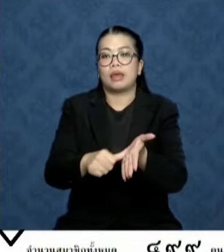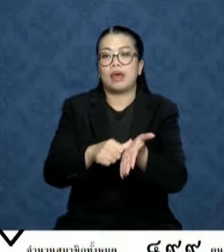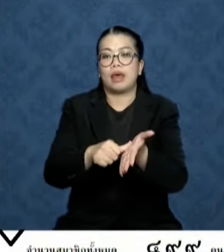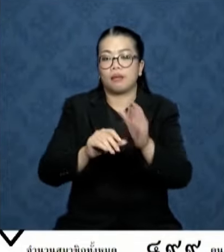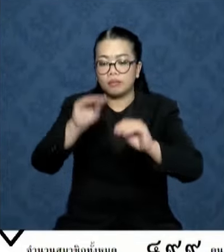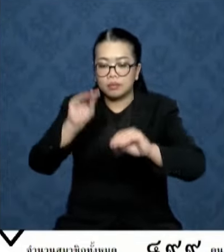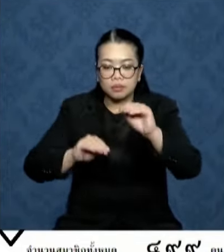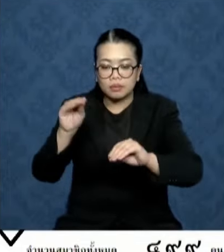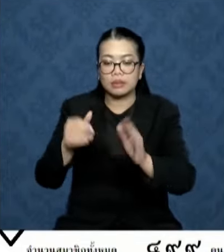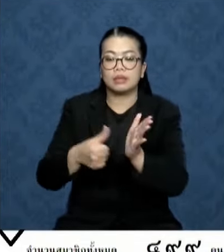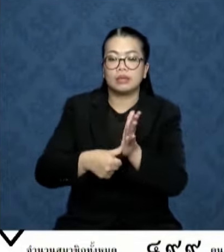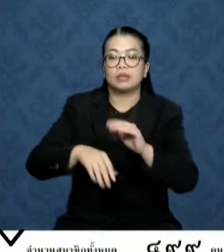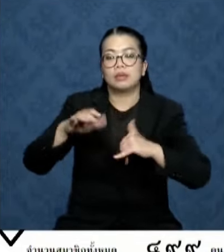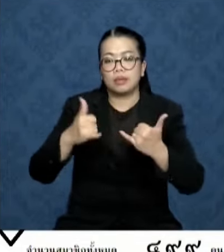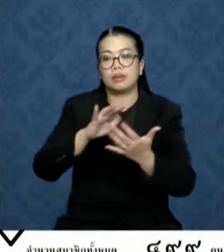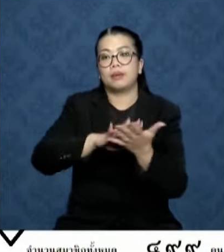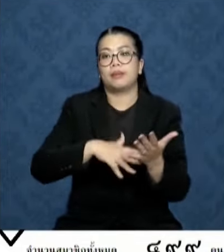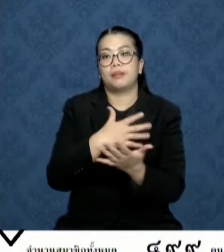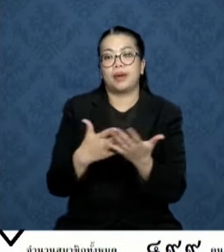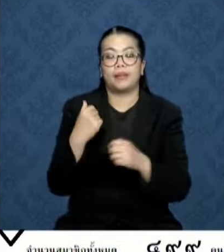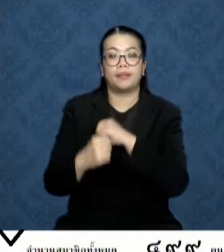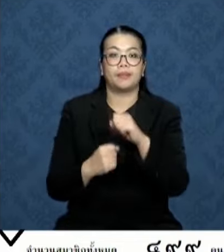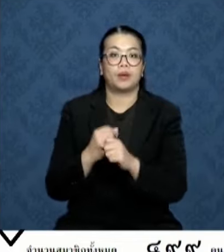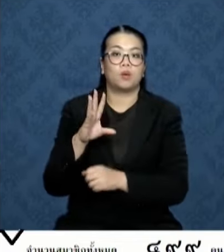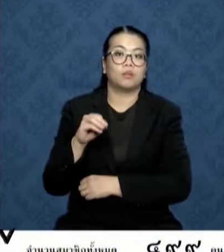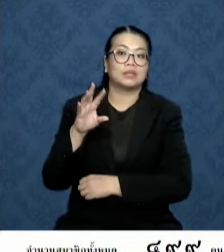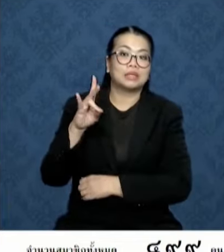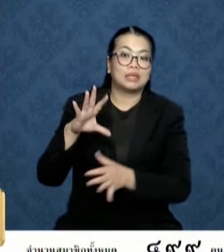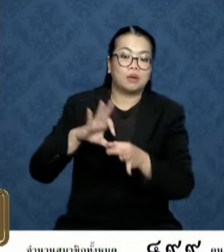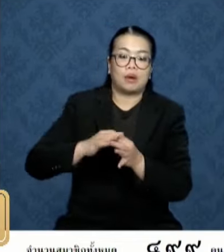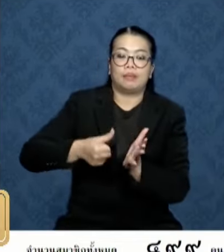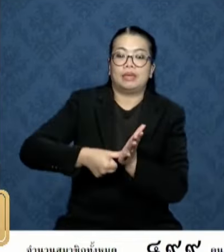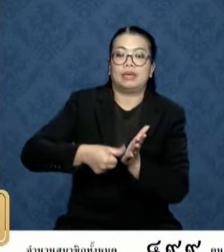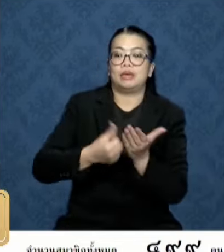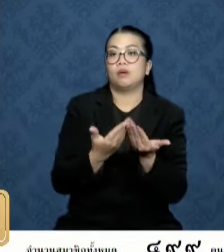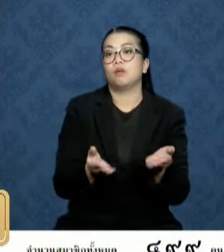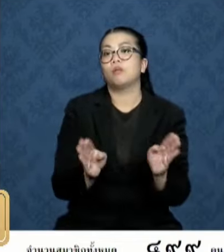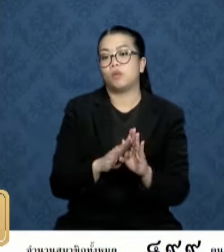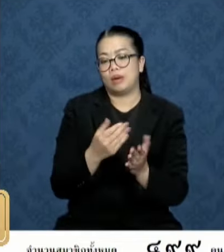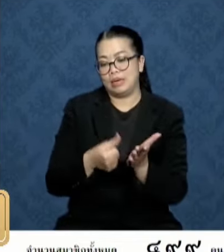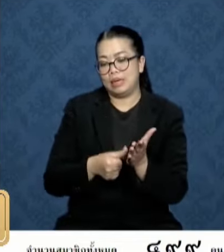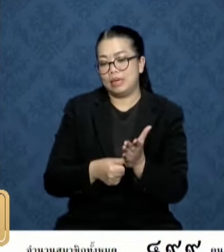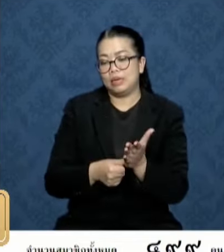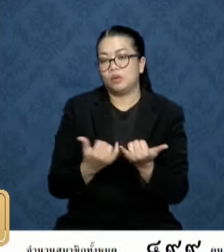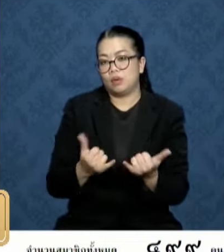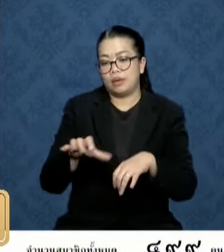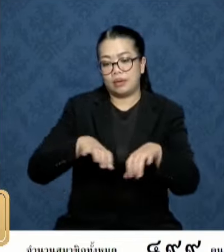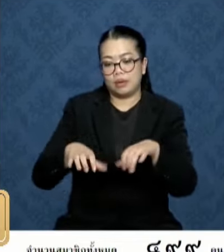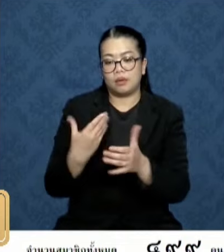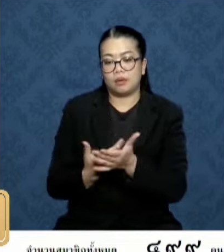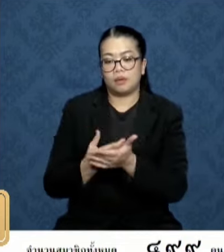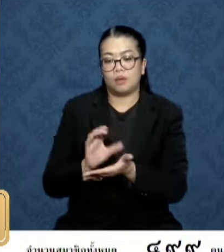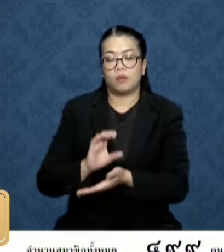ิปลายเกยวกับการจัสรรรรรรรรรรรรรรรรรรรรรรรรรรรรรร